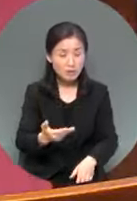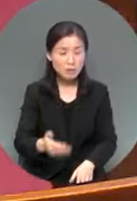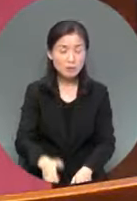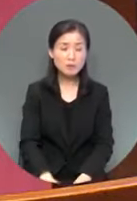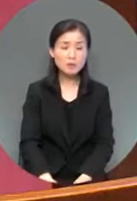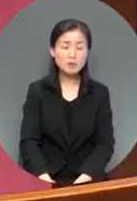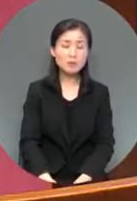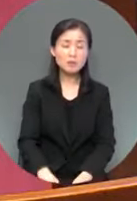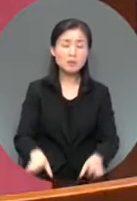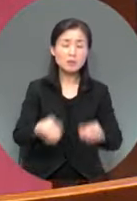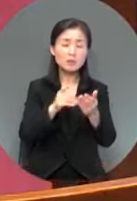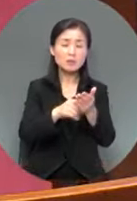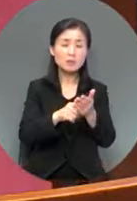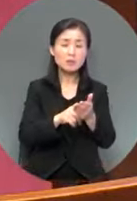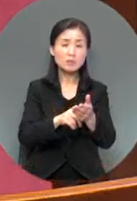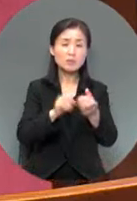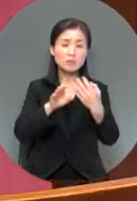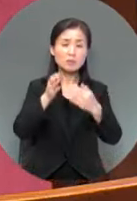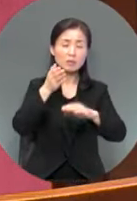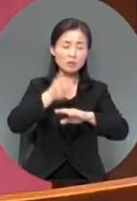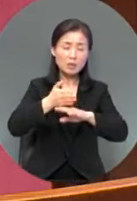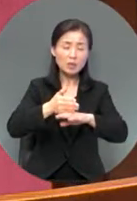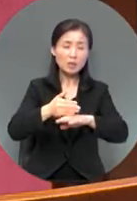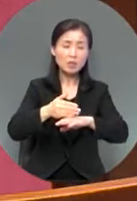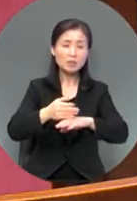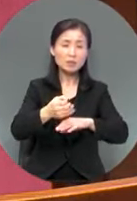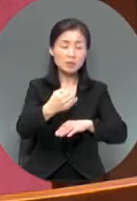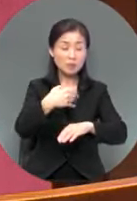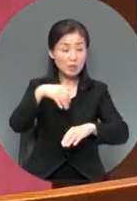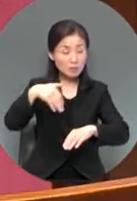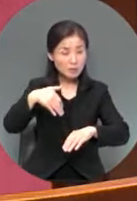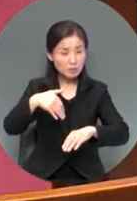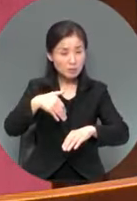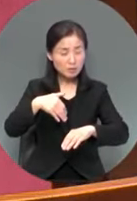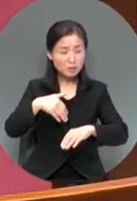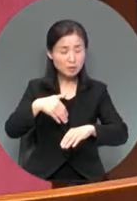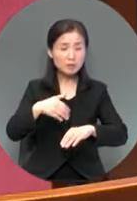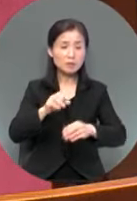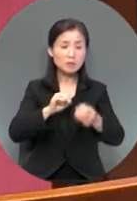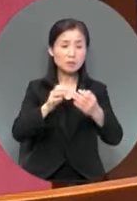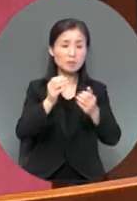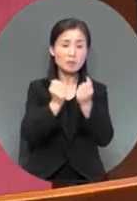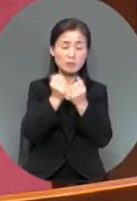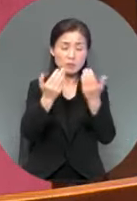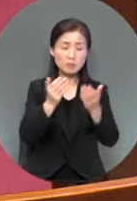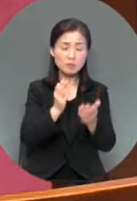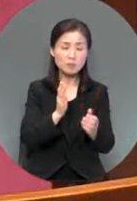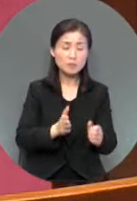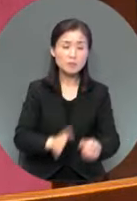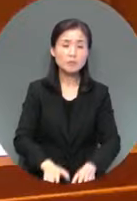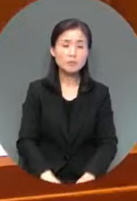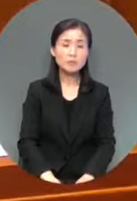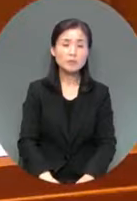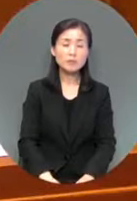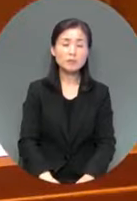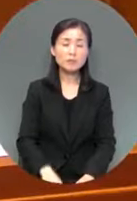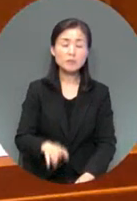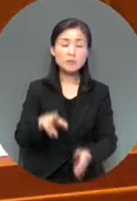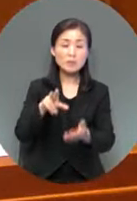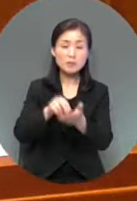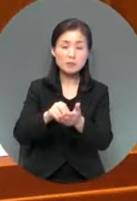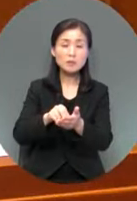하시지 못한 말씀 있으면 조금 더 주십시오. 아 예, 그래서 충분히 잘 들었고요. 그러나 그러면 이 문제에 대해서